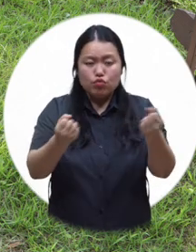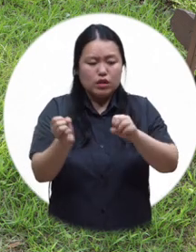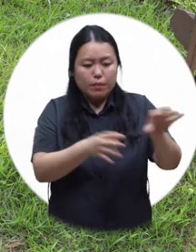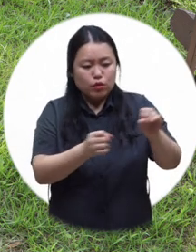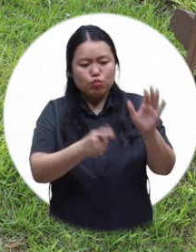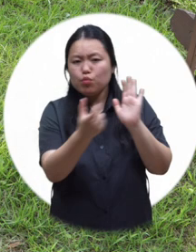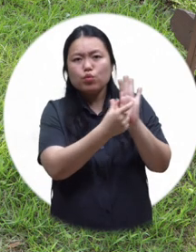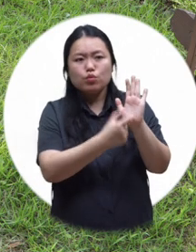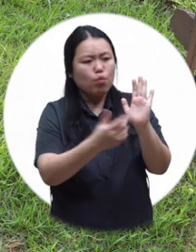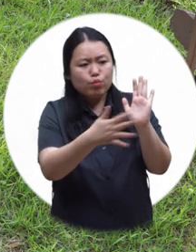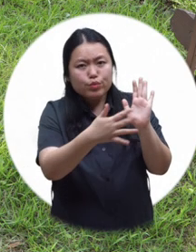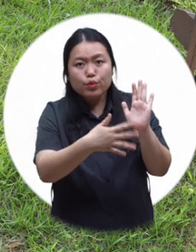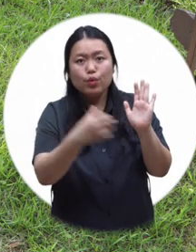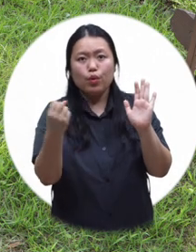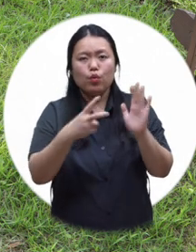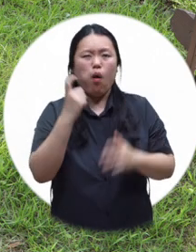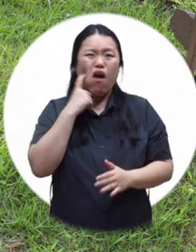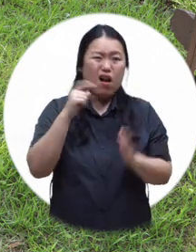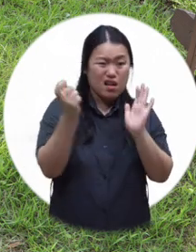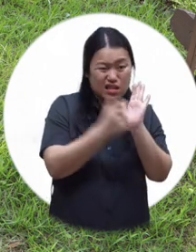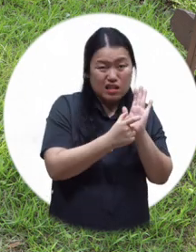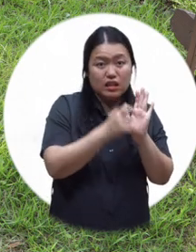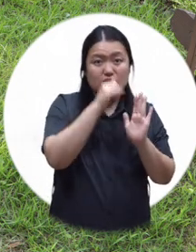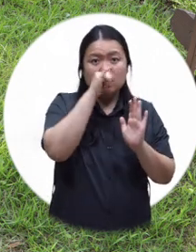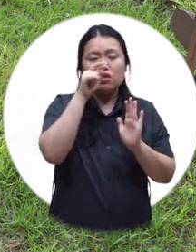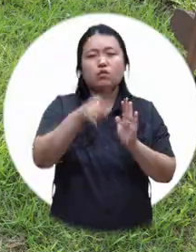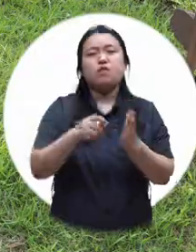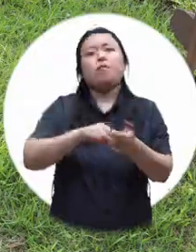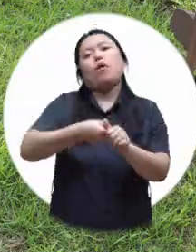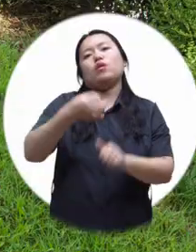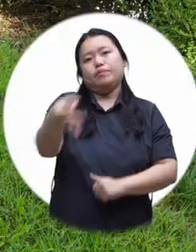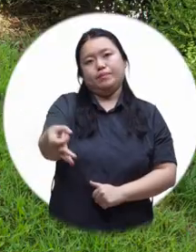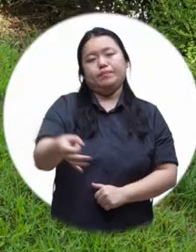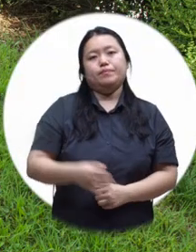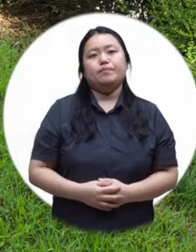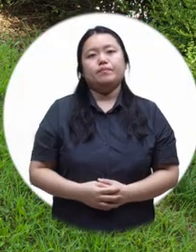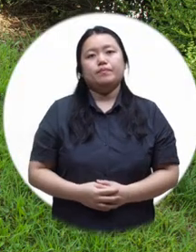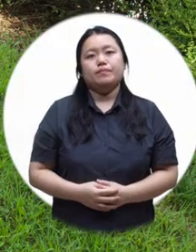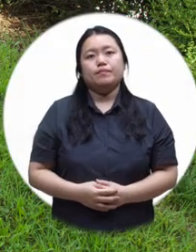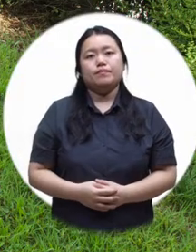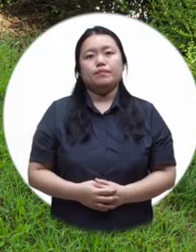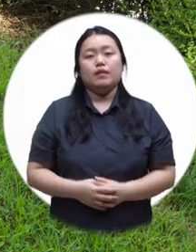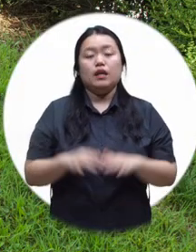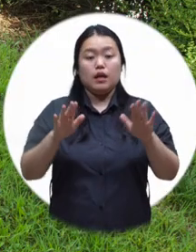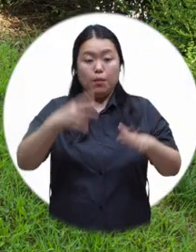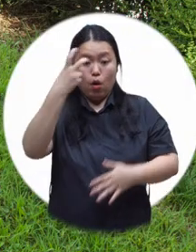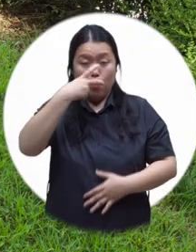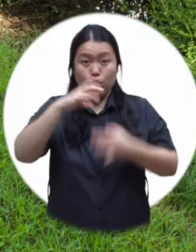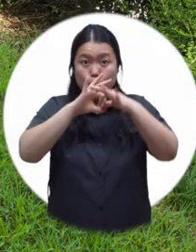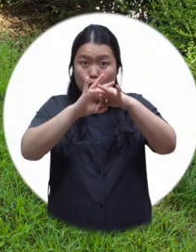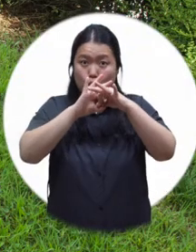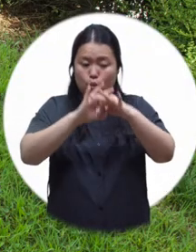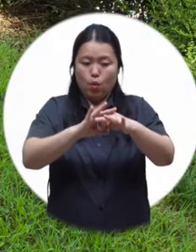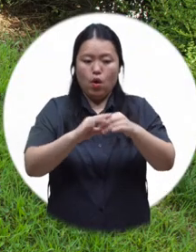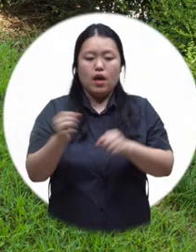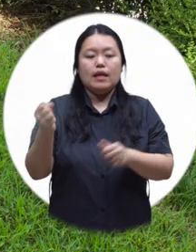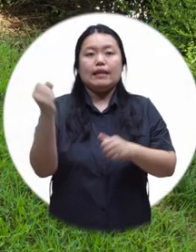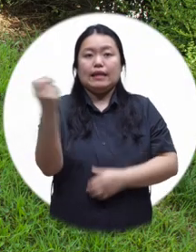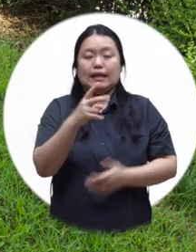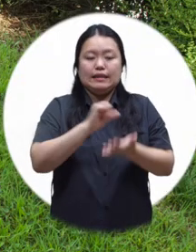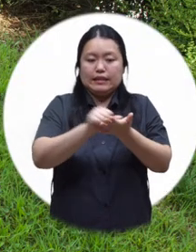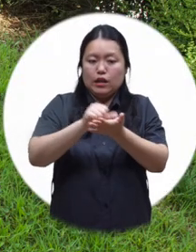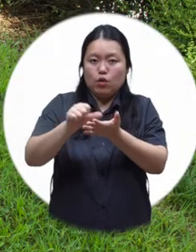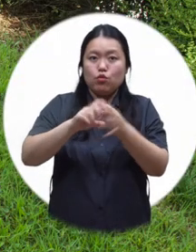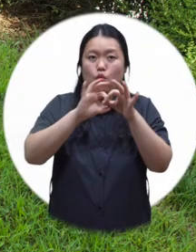않았거나 거짓으로 기한 경우에도 과태료를 내야 합니다 이번 점검을 통해 재활용품의 올바른 분리 배출을